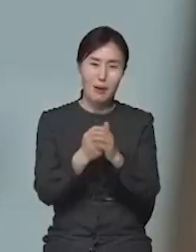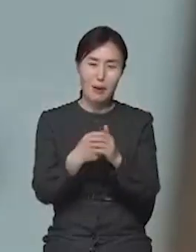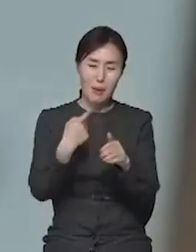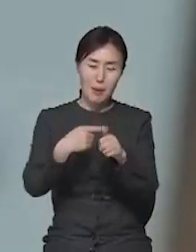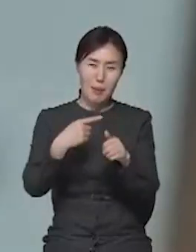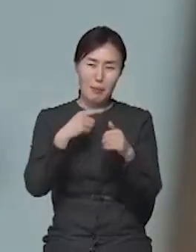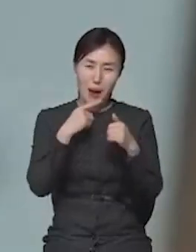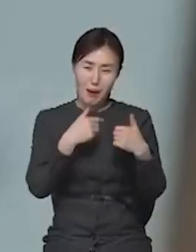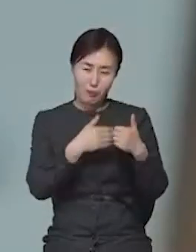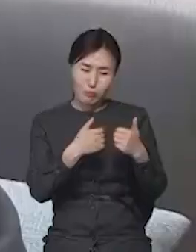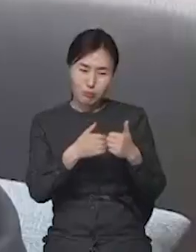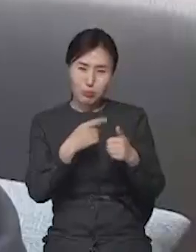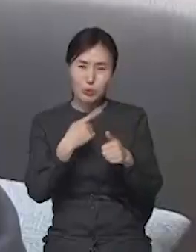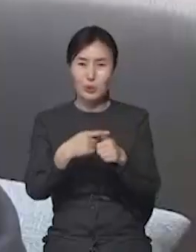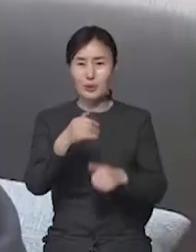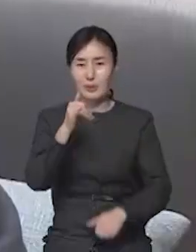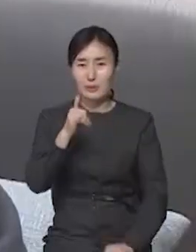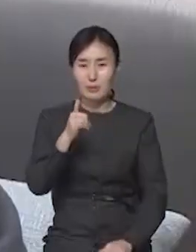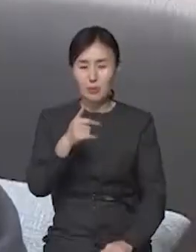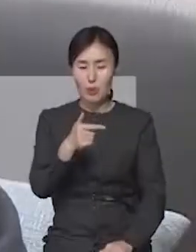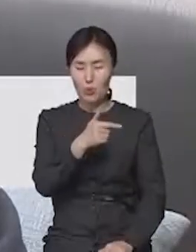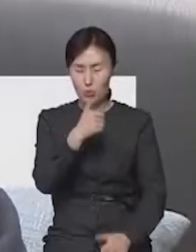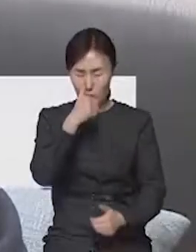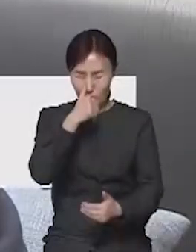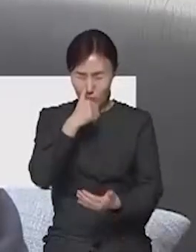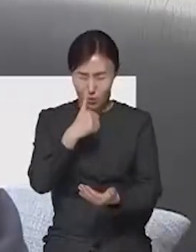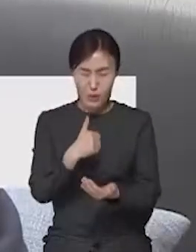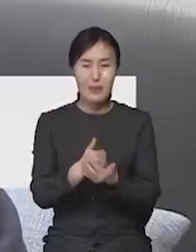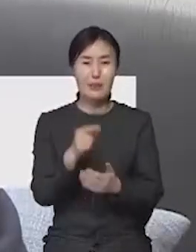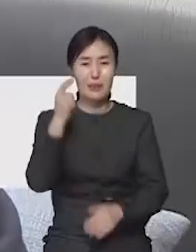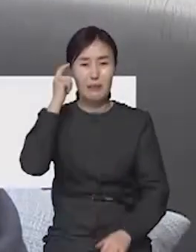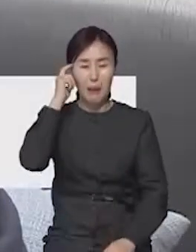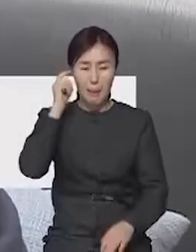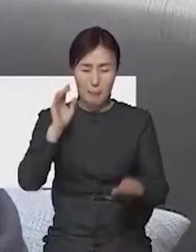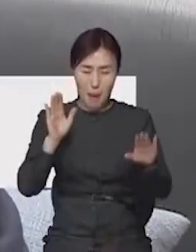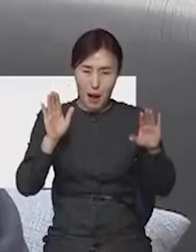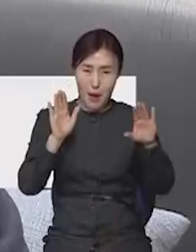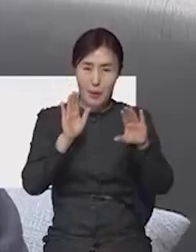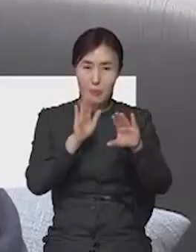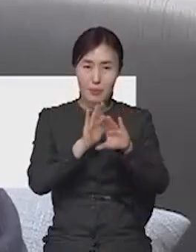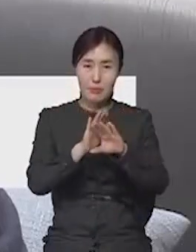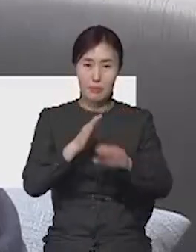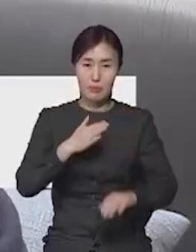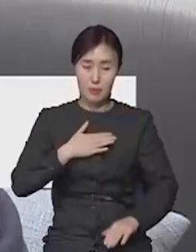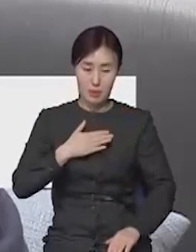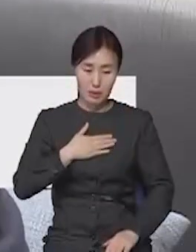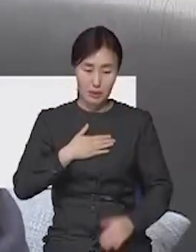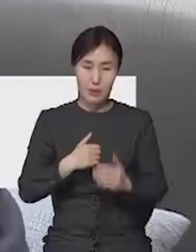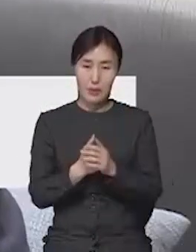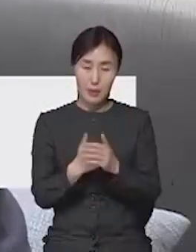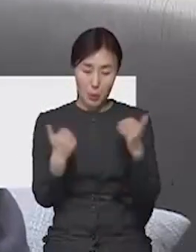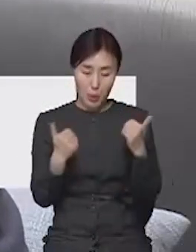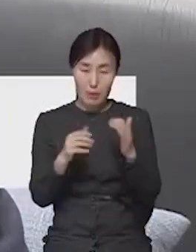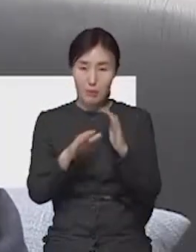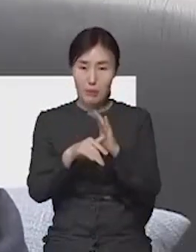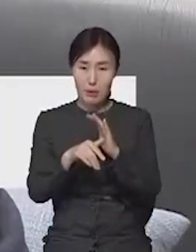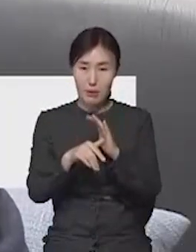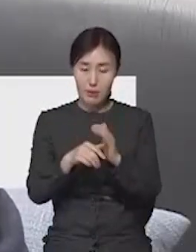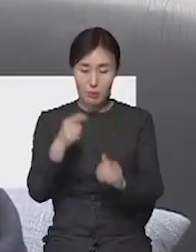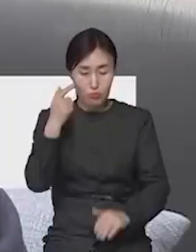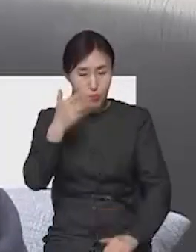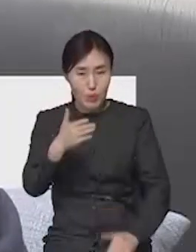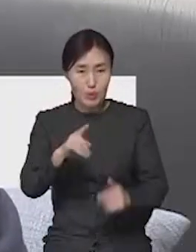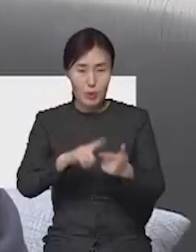이어졌기 때문입니다 중대한 범죄라고 생각합니다 야밤에 제가 시정지문을 하는 거 그거에 대해서